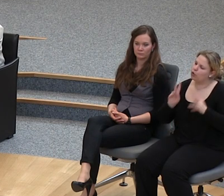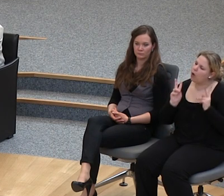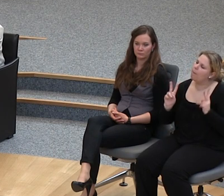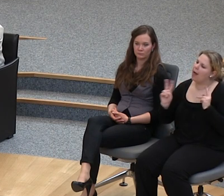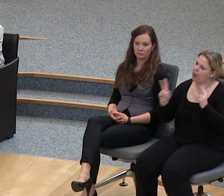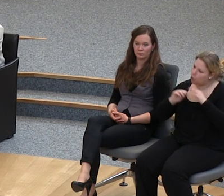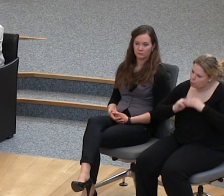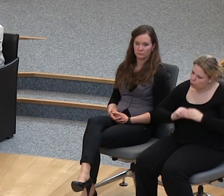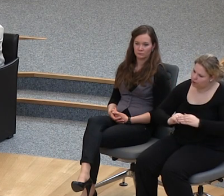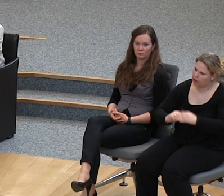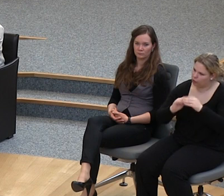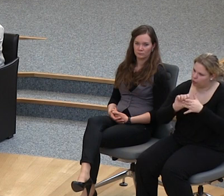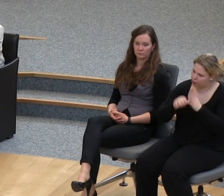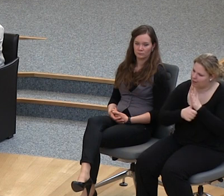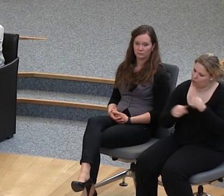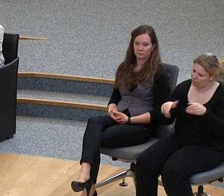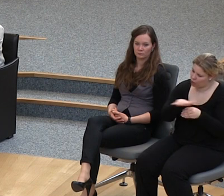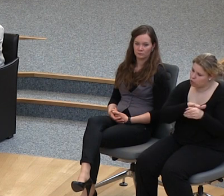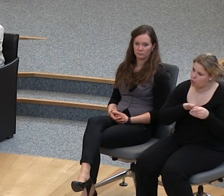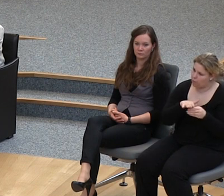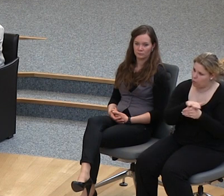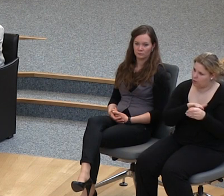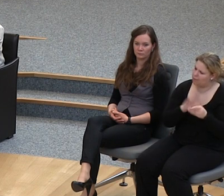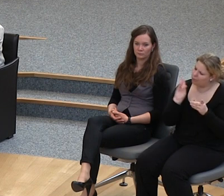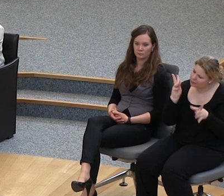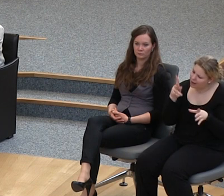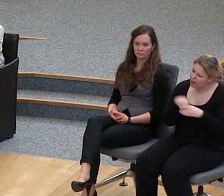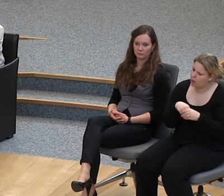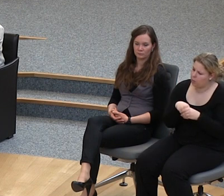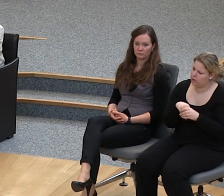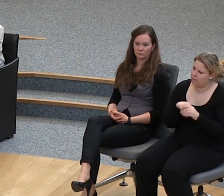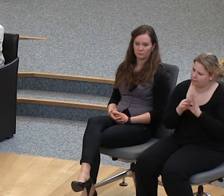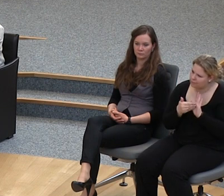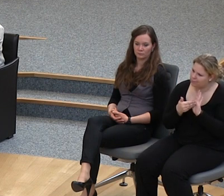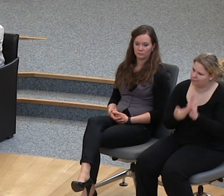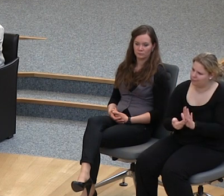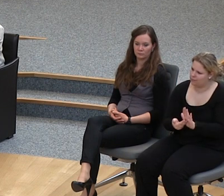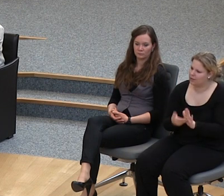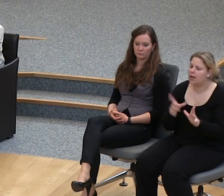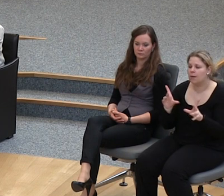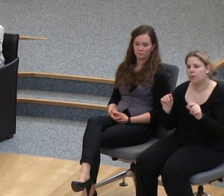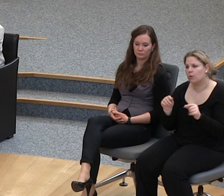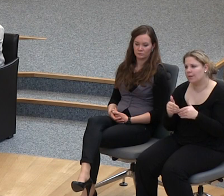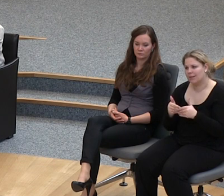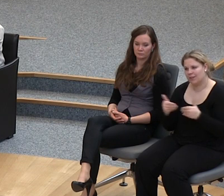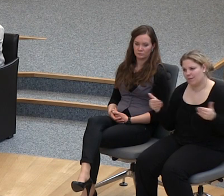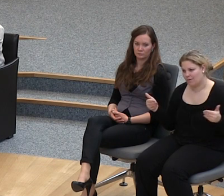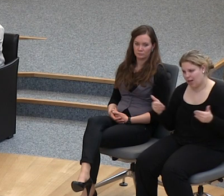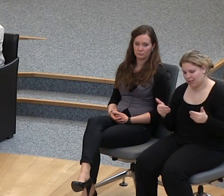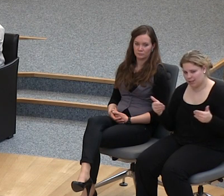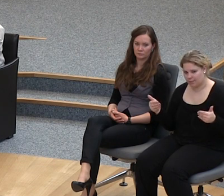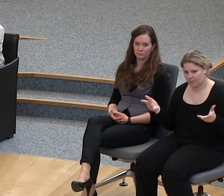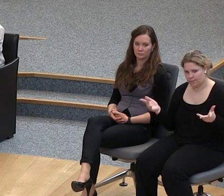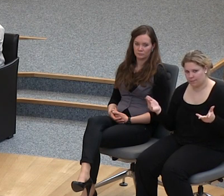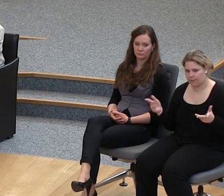zu erbringen sind und inklusiv zu erbringen sind. Das bedeutet, dass wir den Kampf mit